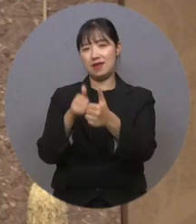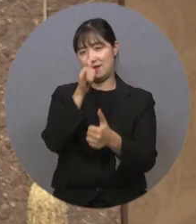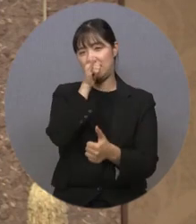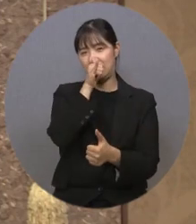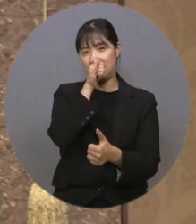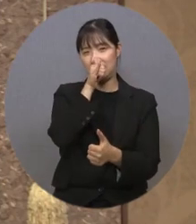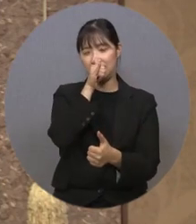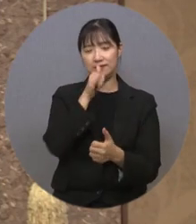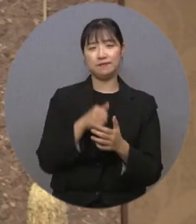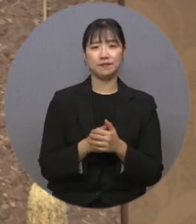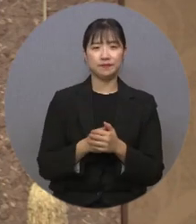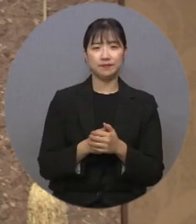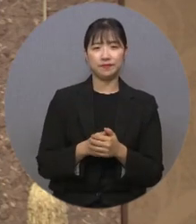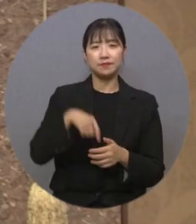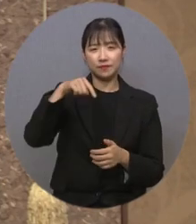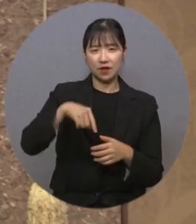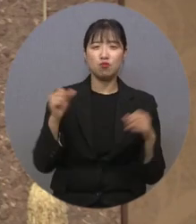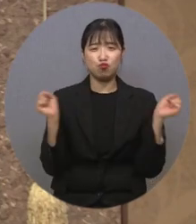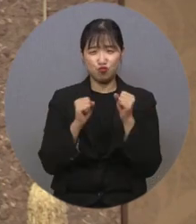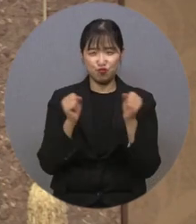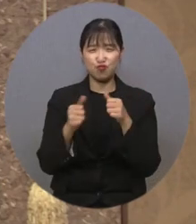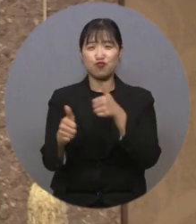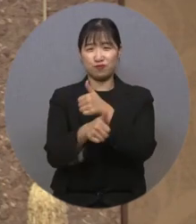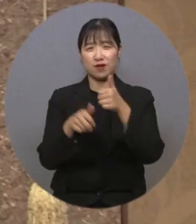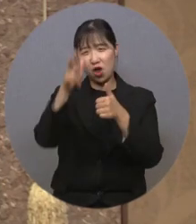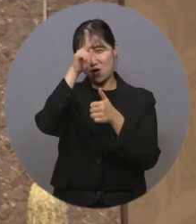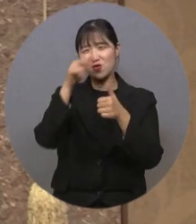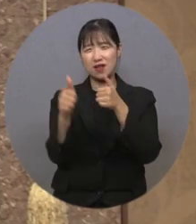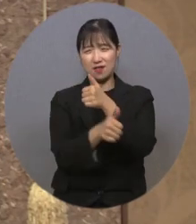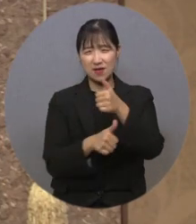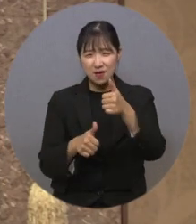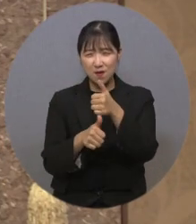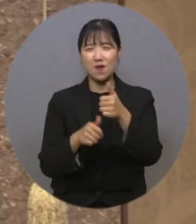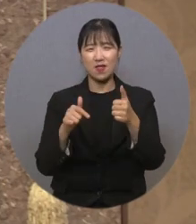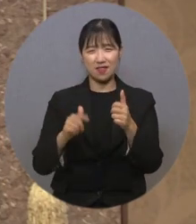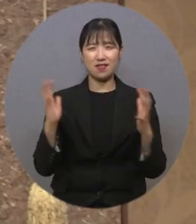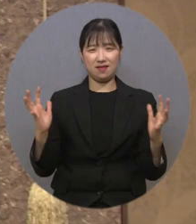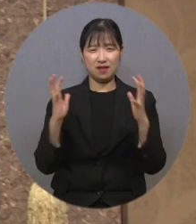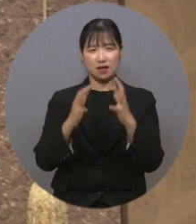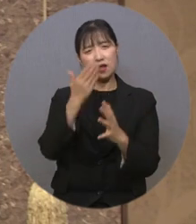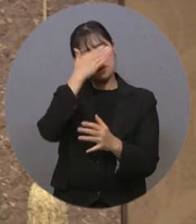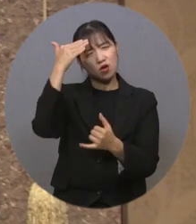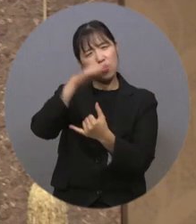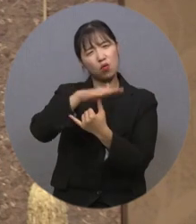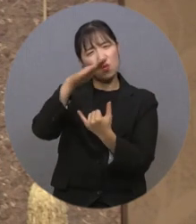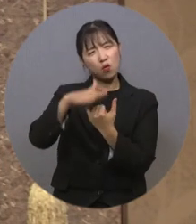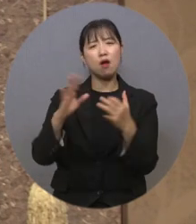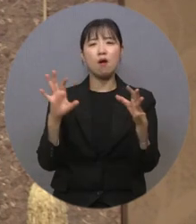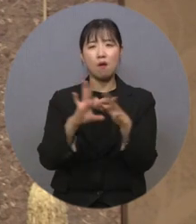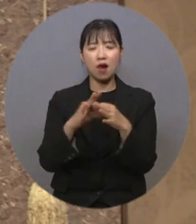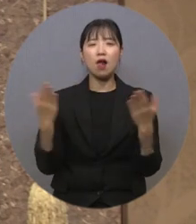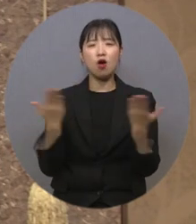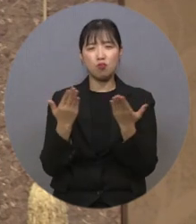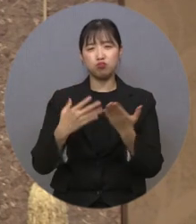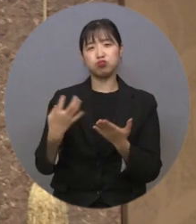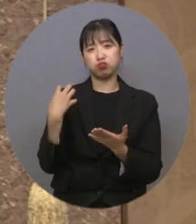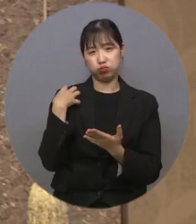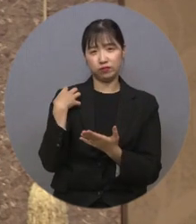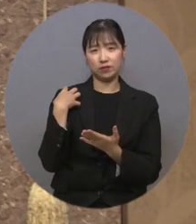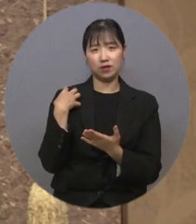북부자치경찰위원회가 있습니다. 저희 경기 북부자치경찰위원회에서 이 청소년에 관련된 업무를 하고